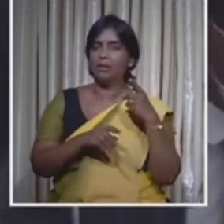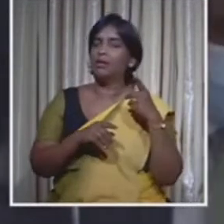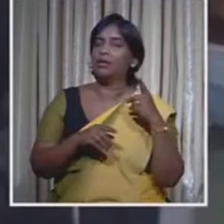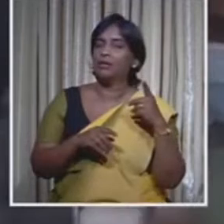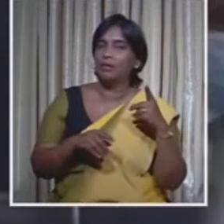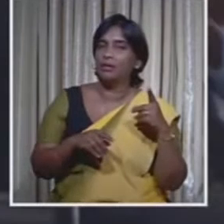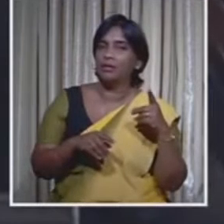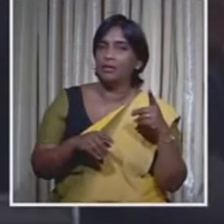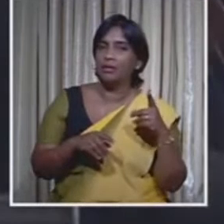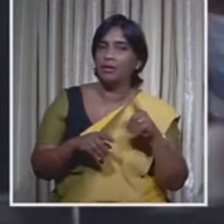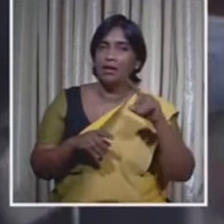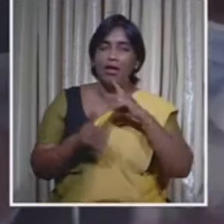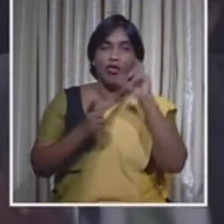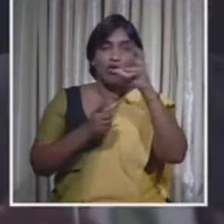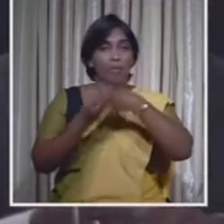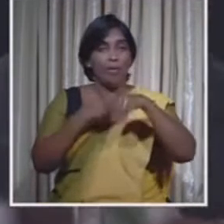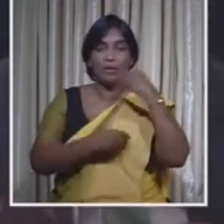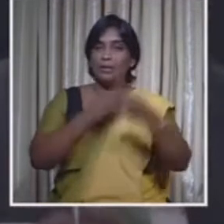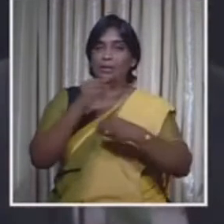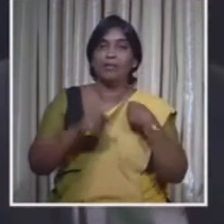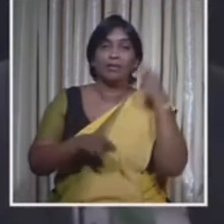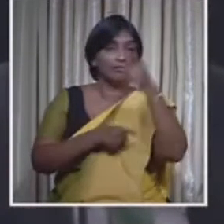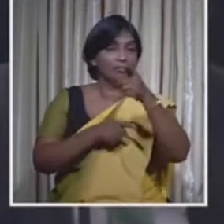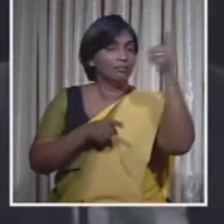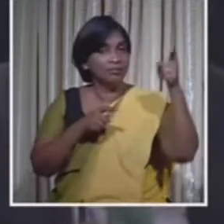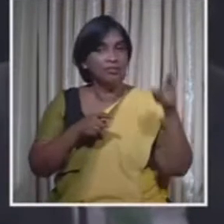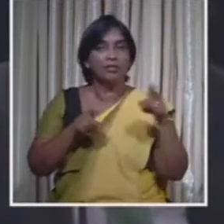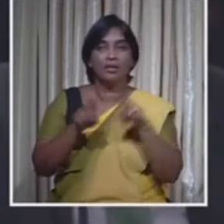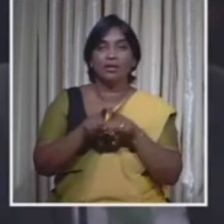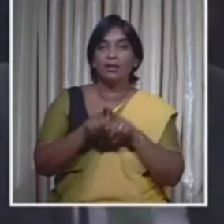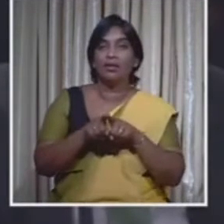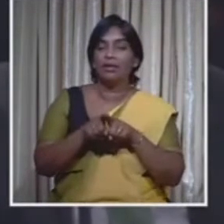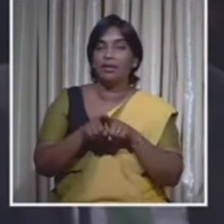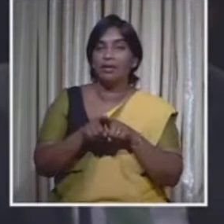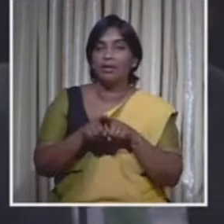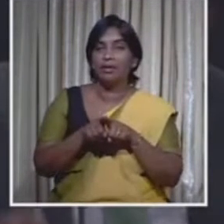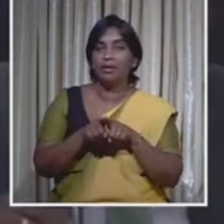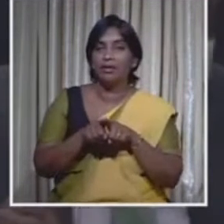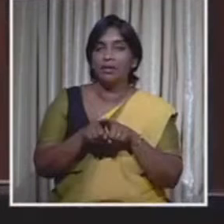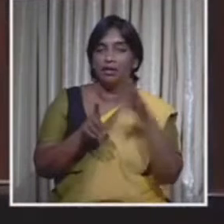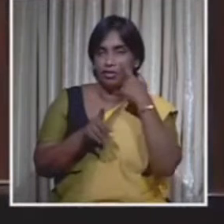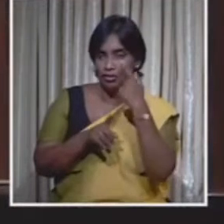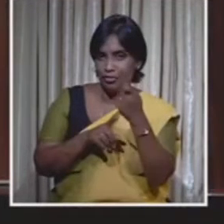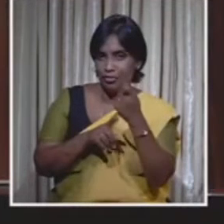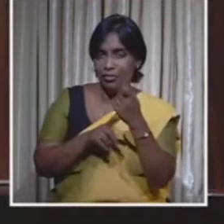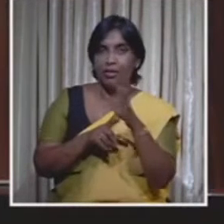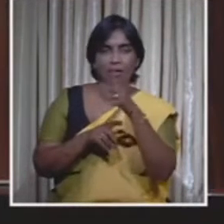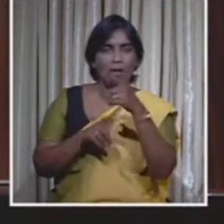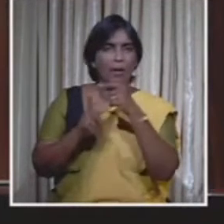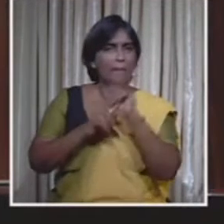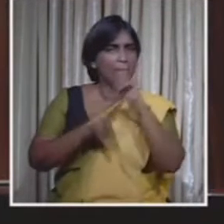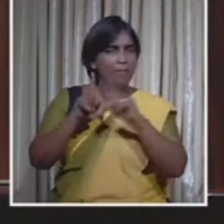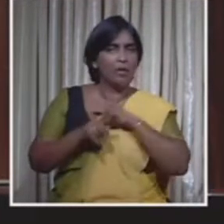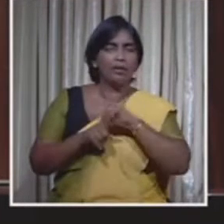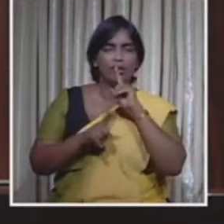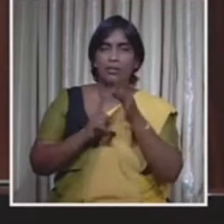මේ කොම්පෝස්ට් පොහොර නිෂ්පාදනය කරන තැන් වලට ගිහිල්ලා ඒ තැන් වලින් සමා වෙන්න ඔබතුමා මේ පාර්ලිමේන්තුවට ගිය